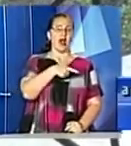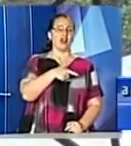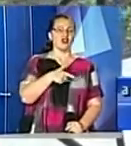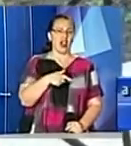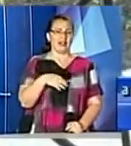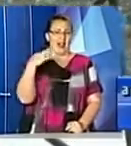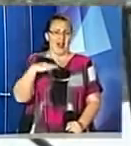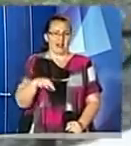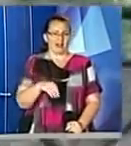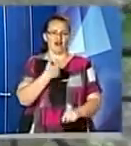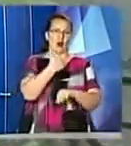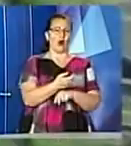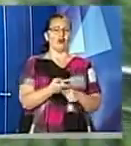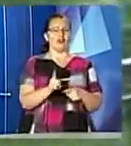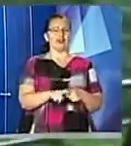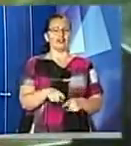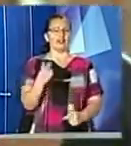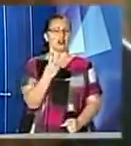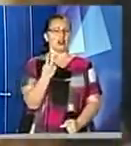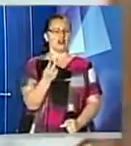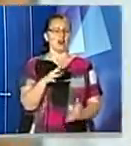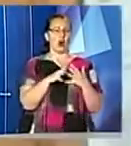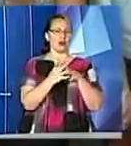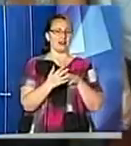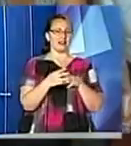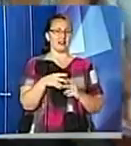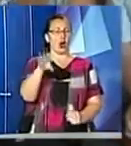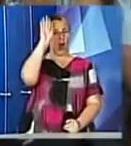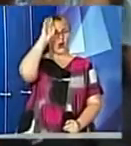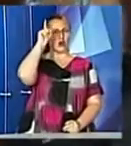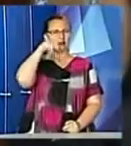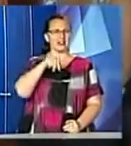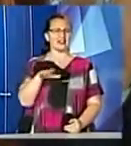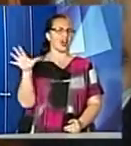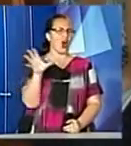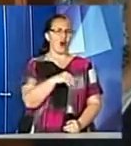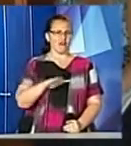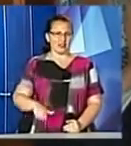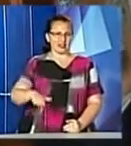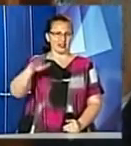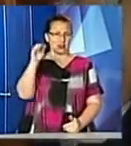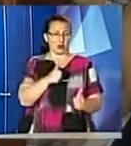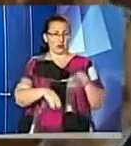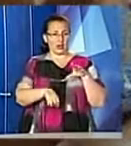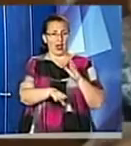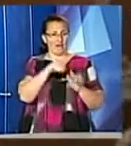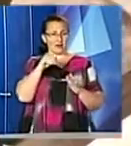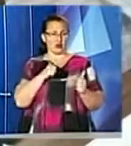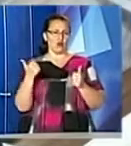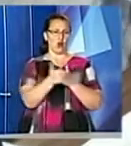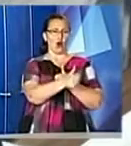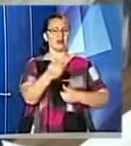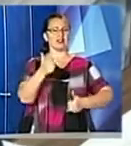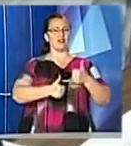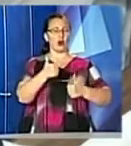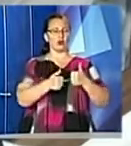пунктів. 22-річного Олега Карапінку усі знають з малку. Тому на місцевих виборах хлопець обігнав конкурентку на 200 голосів. І